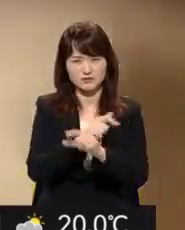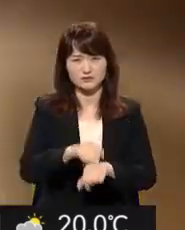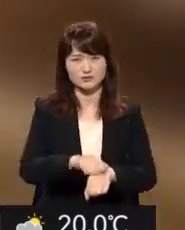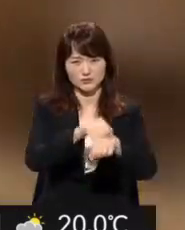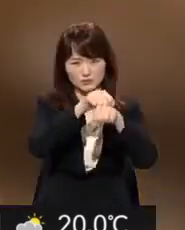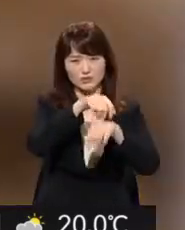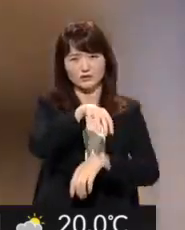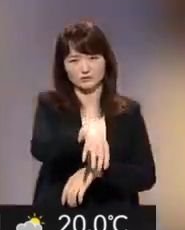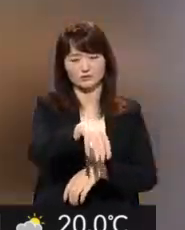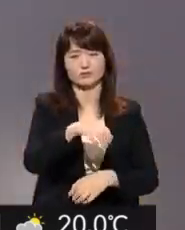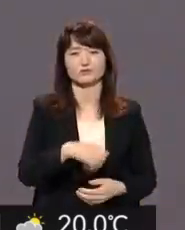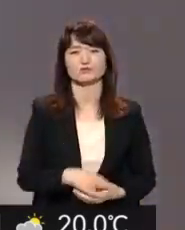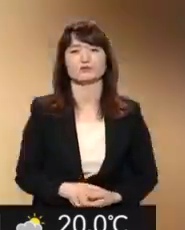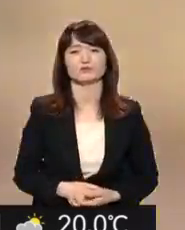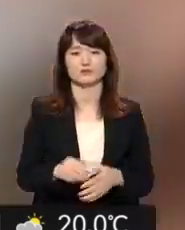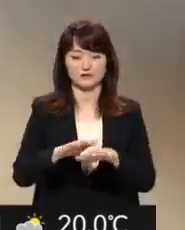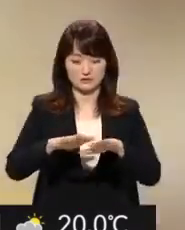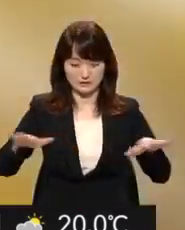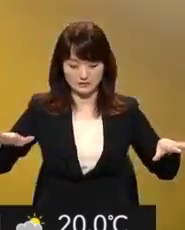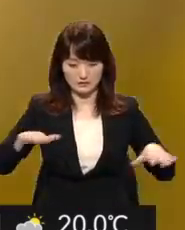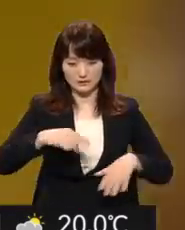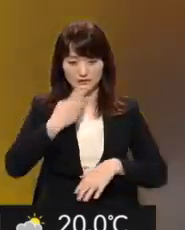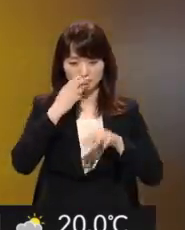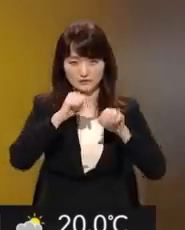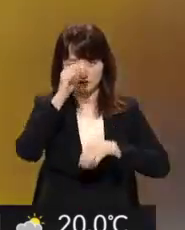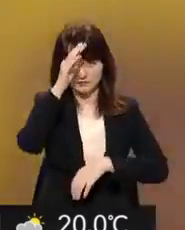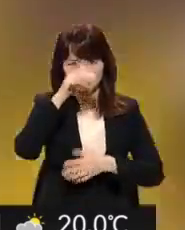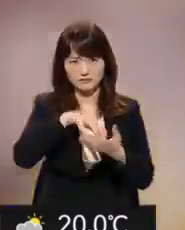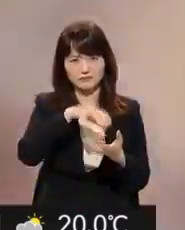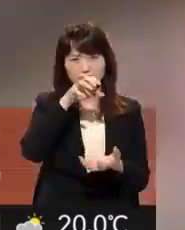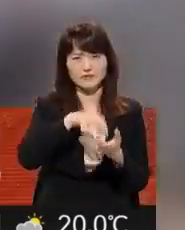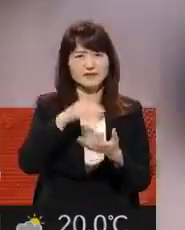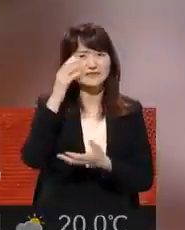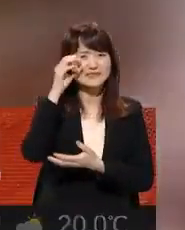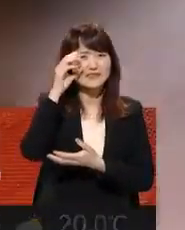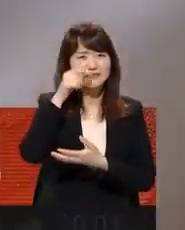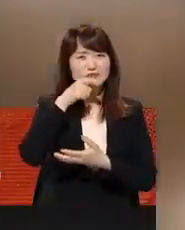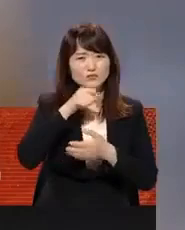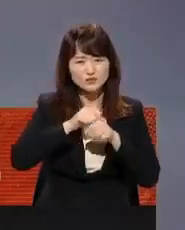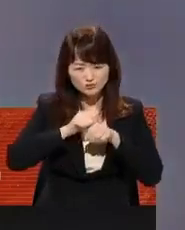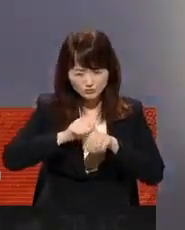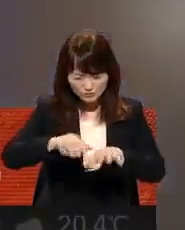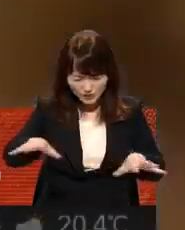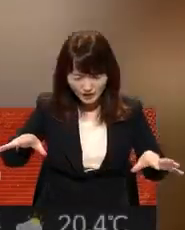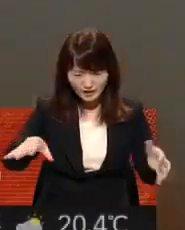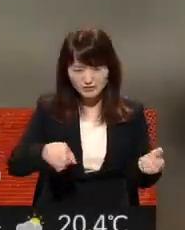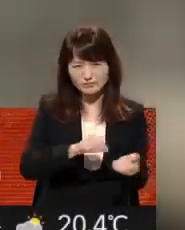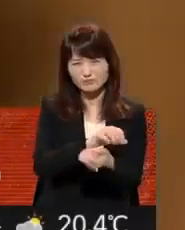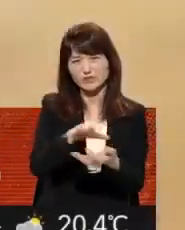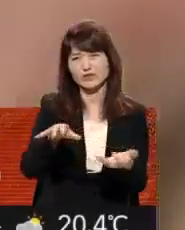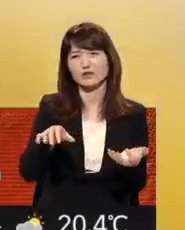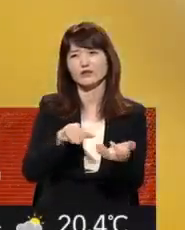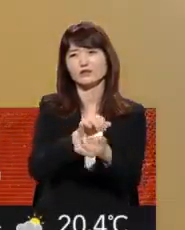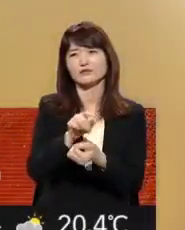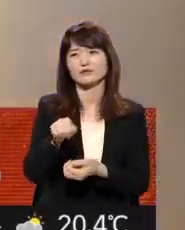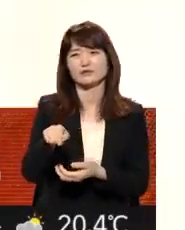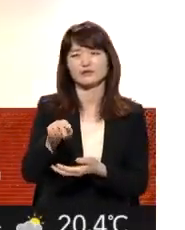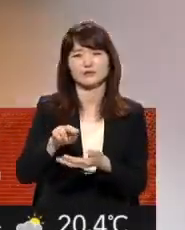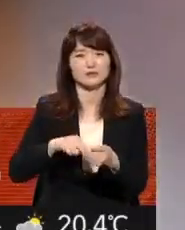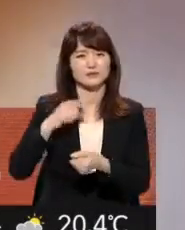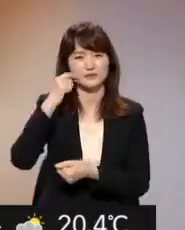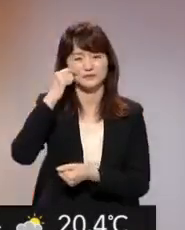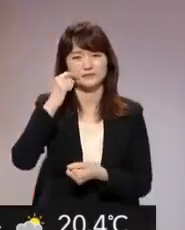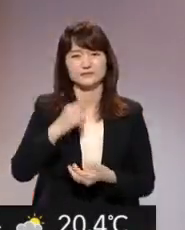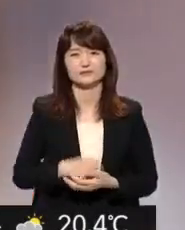있던 창고였습니다. 이 바닥엔 생닭, 빵, 그리고 달걀물로 온통 난장판이 된 모습입니다. 저거 못 팔 텐데.